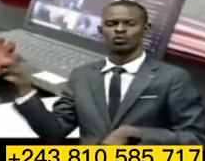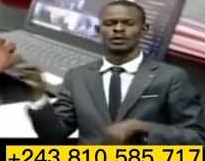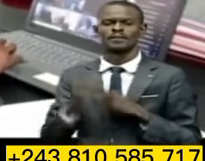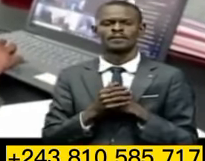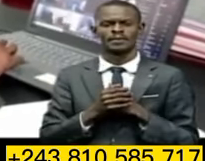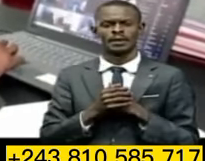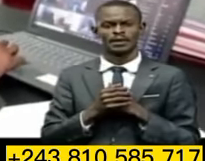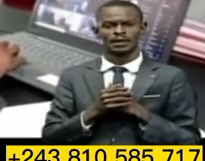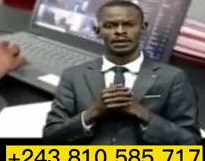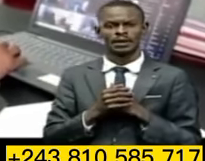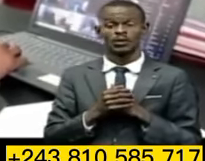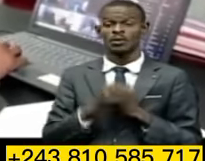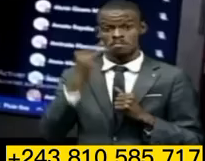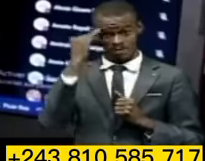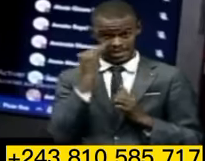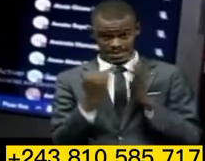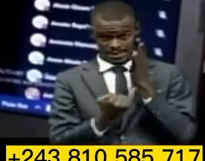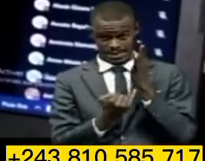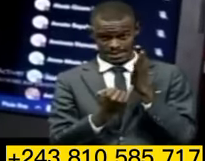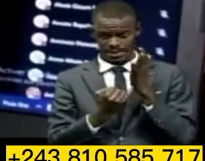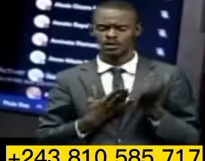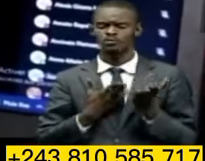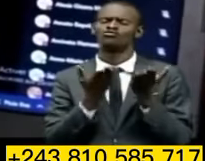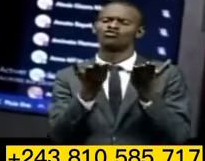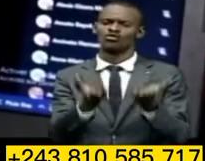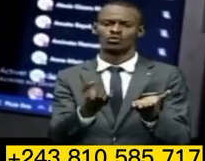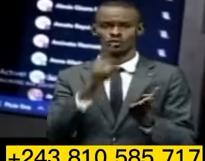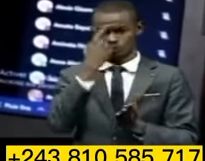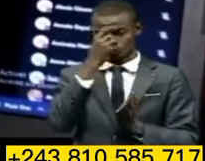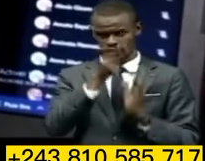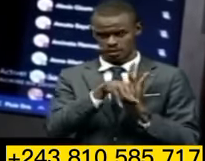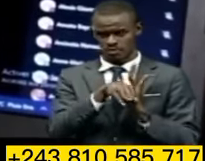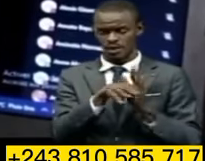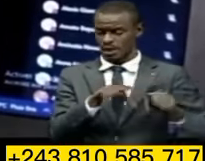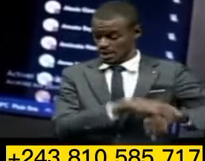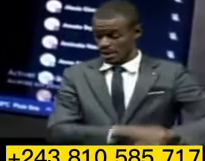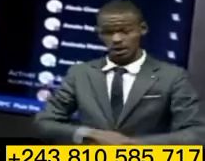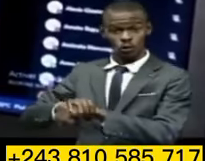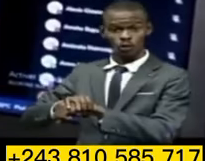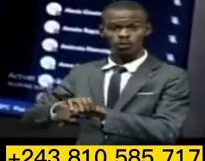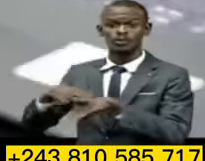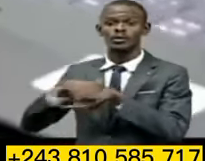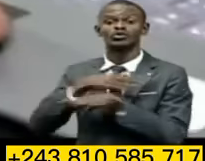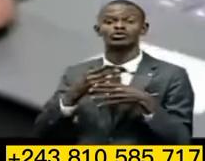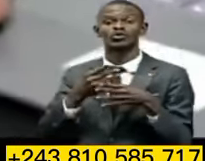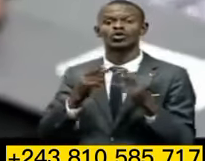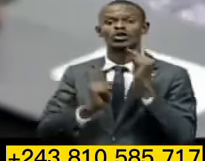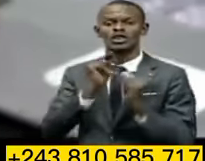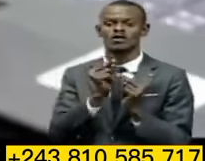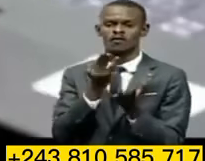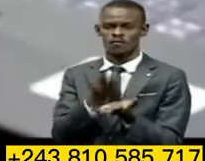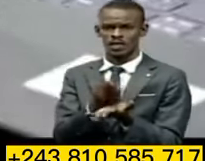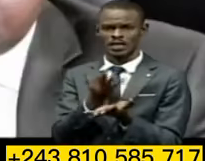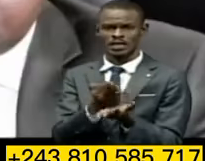le ministre de l'Industrie a sollicité du gouvernement un accompagnement tant sur le plan financier qu'en termes d'allègements fiscaux